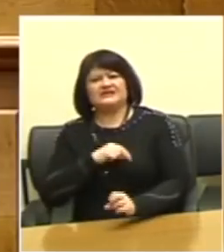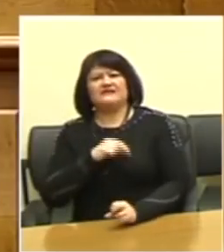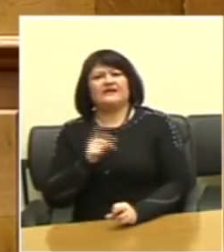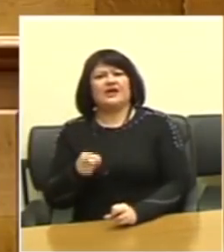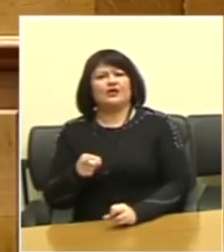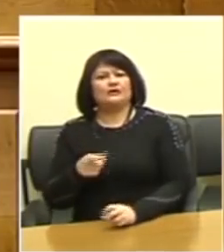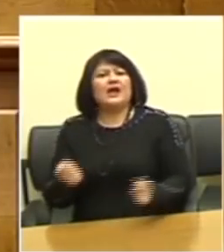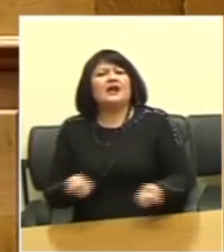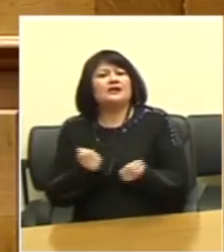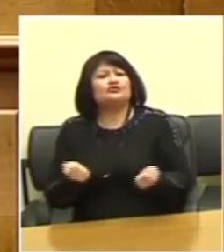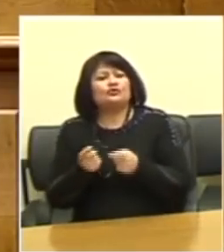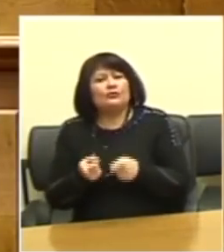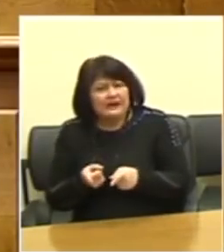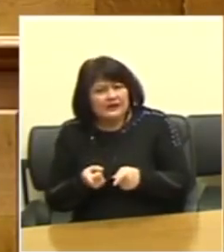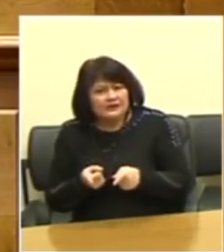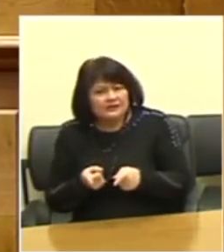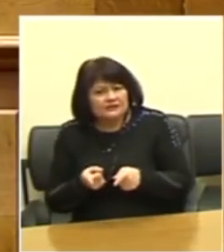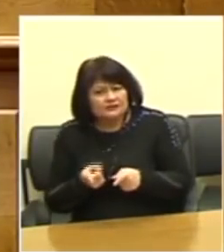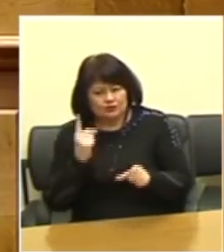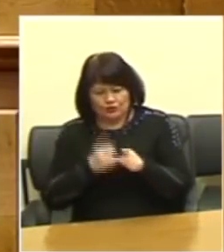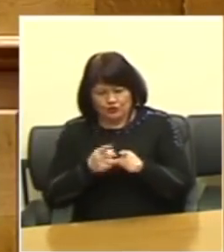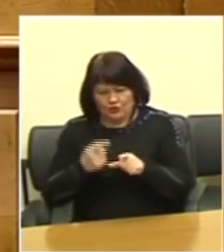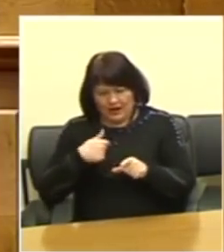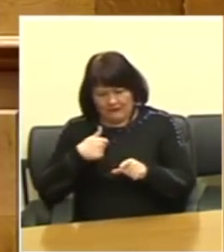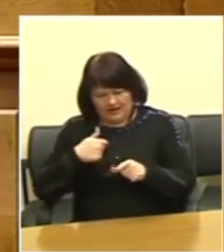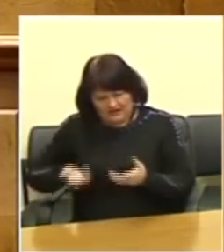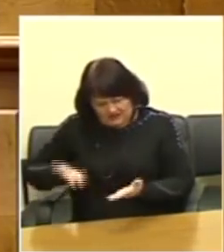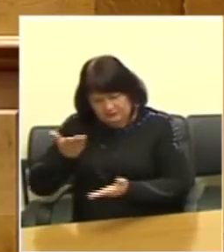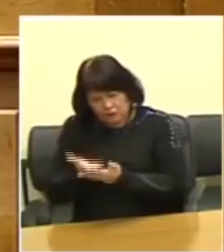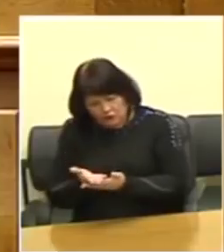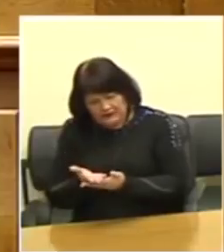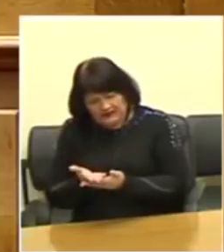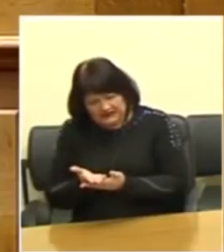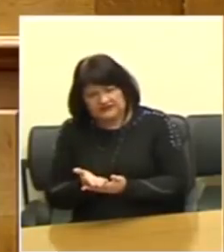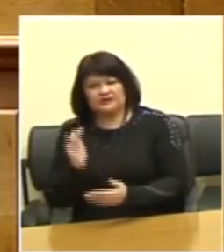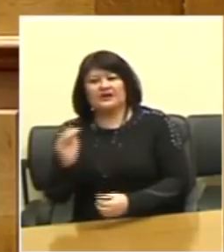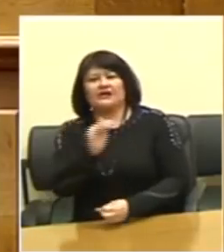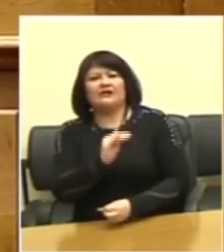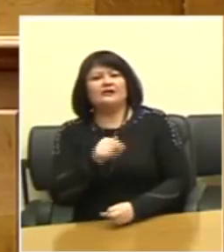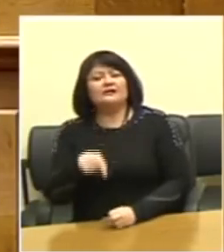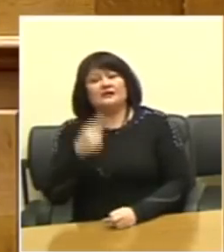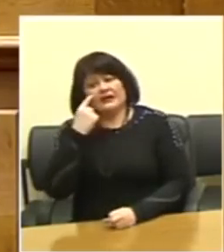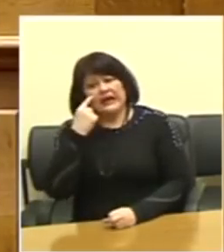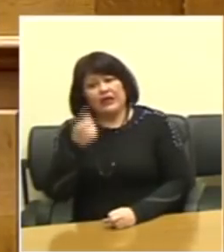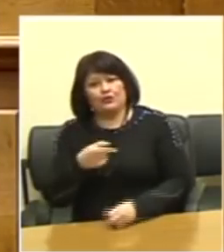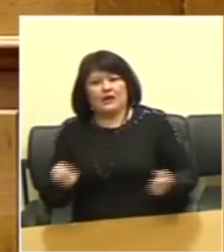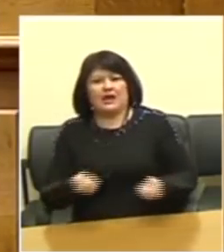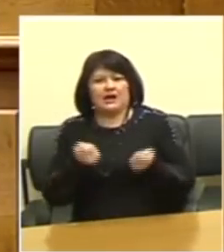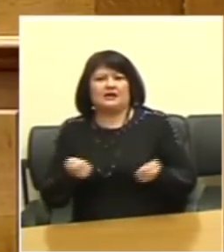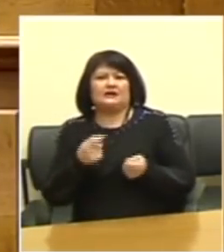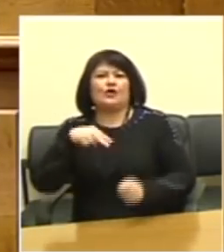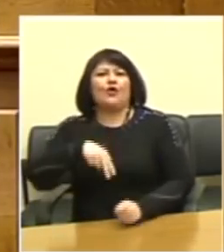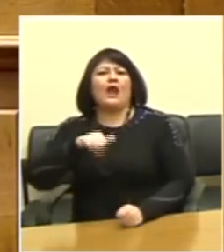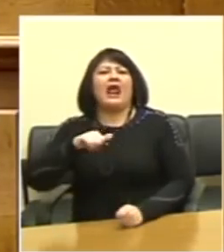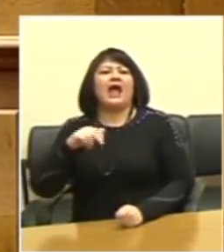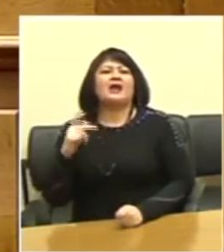των εργαζομένων που καταθέτει το ΚΚΕ στο λαό για να γίνουν αντικείμενο του εργατικού λαϊκού